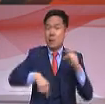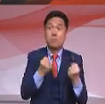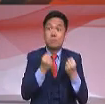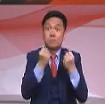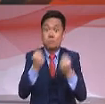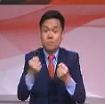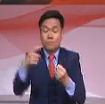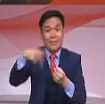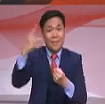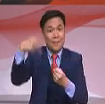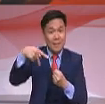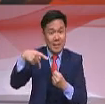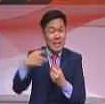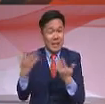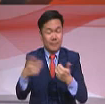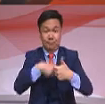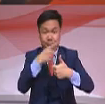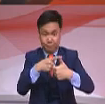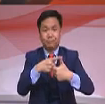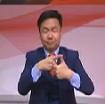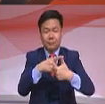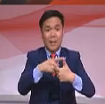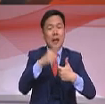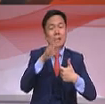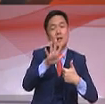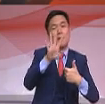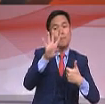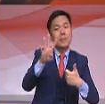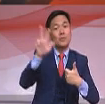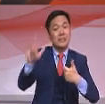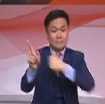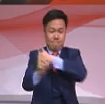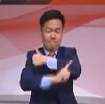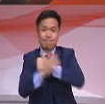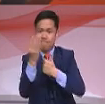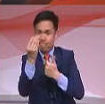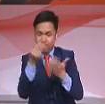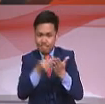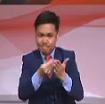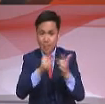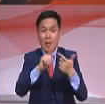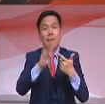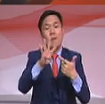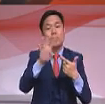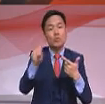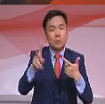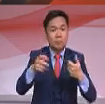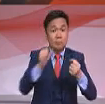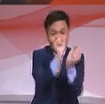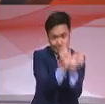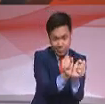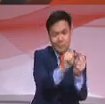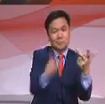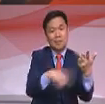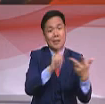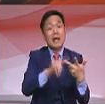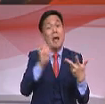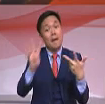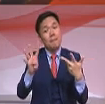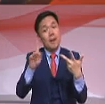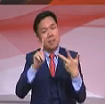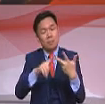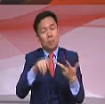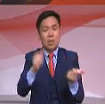Pergerakan PKP. Daripada jumlah itu, 543 dikompaun, 42 individu direman, manakala 4